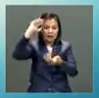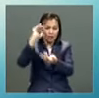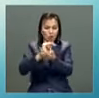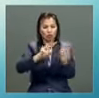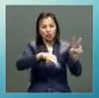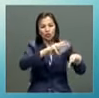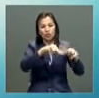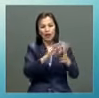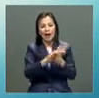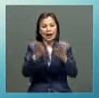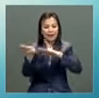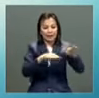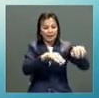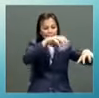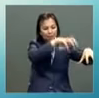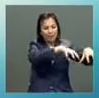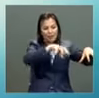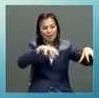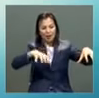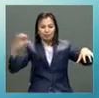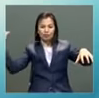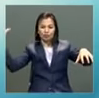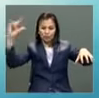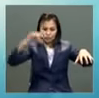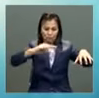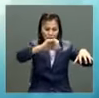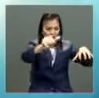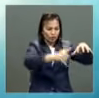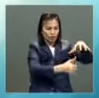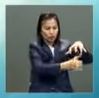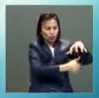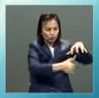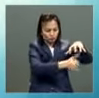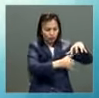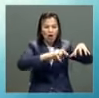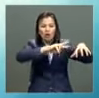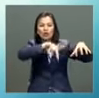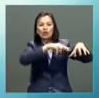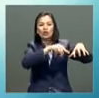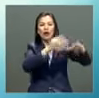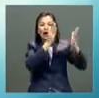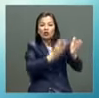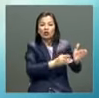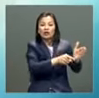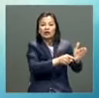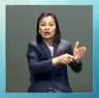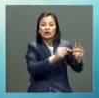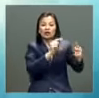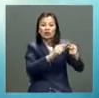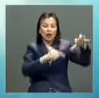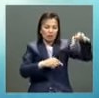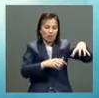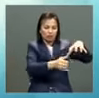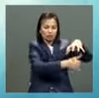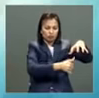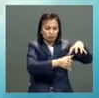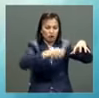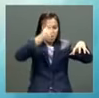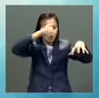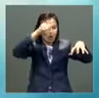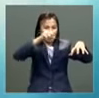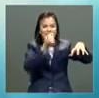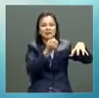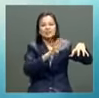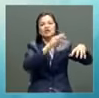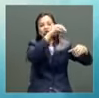แลเตรียมพื้นที่ให้ท่านได้เรียบร้อยเพื่อที่จะดูแลทุกคนเพื่อเขาเรียกว่าสเตทควอนตีนอย่างที่เราพูดคุยกันนะ